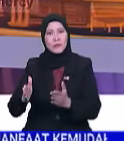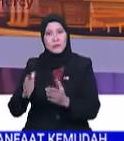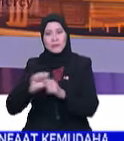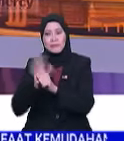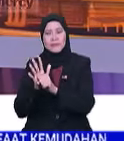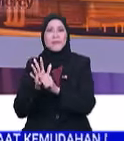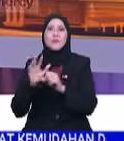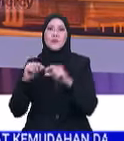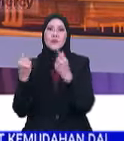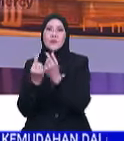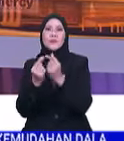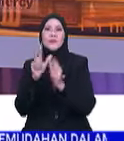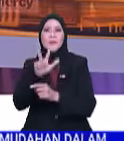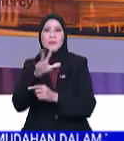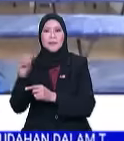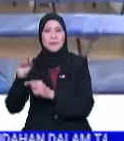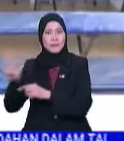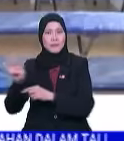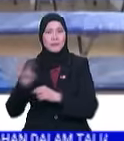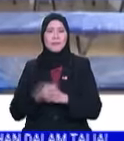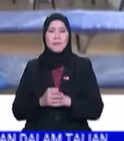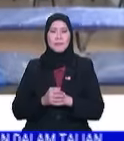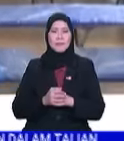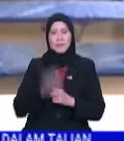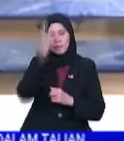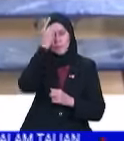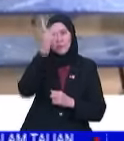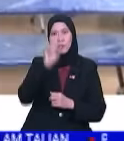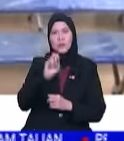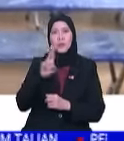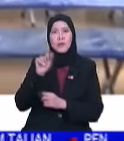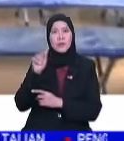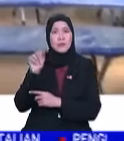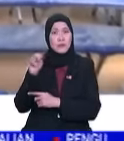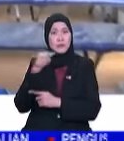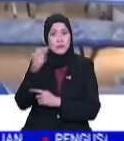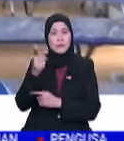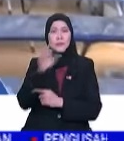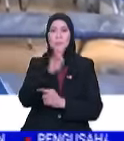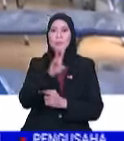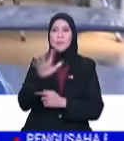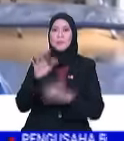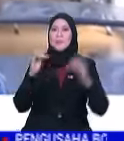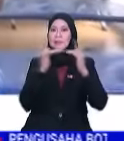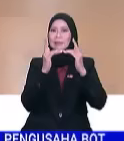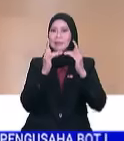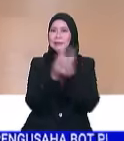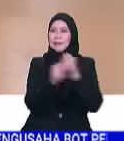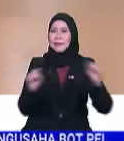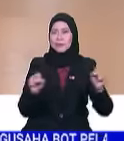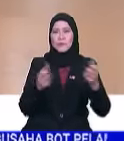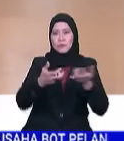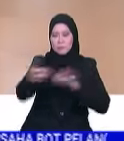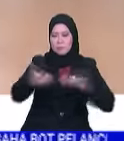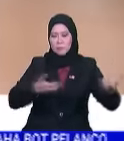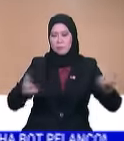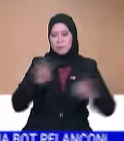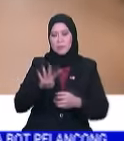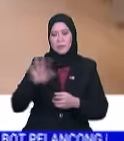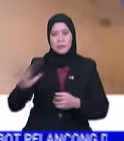3 dan 4. Dato' Sri Sulaiman berkata sebagai permulaan 75 katil disediakan dengan pecahan